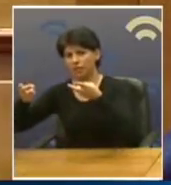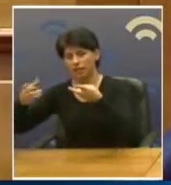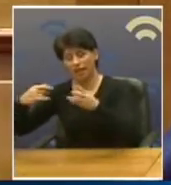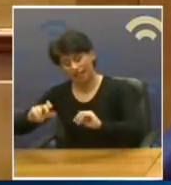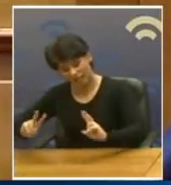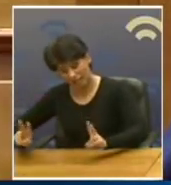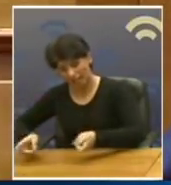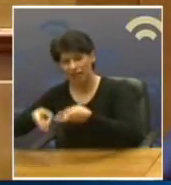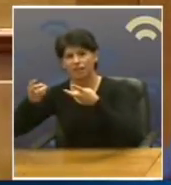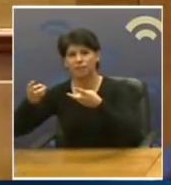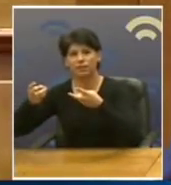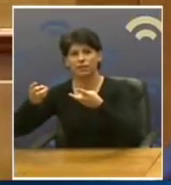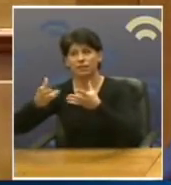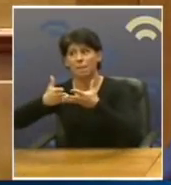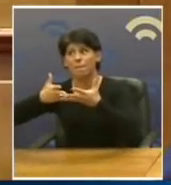έχετε ανακαλύψει τη μέκα